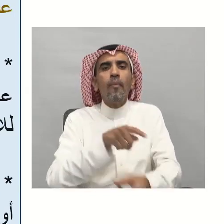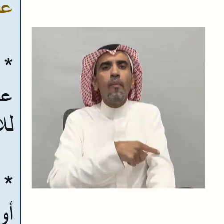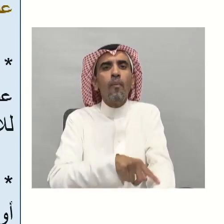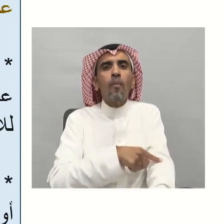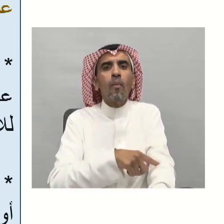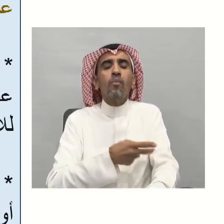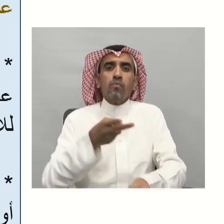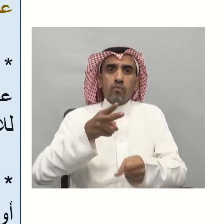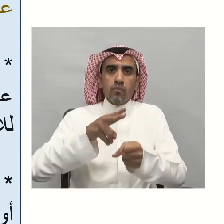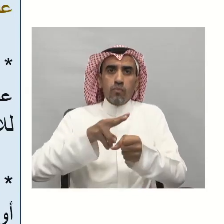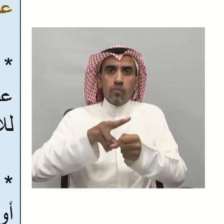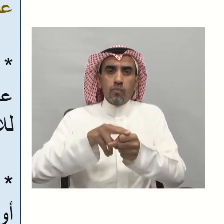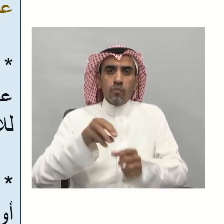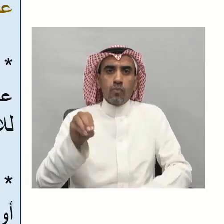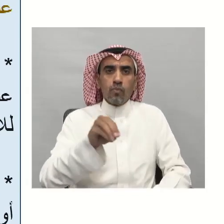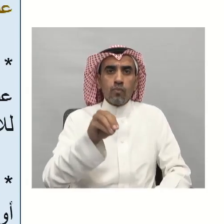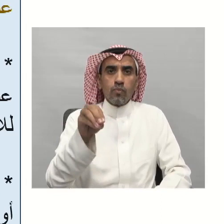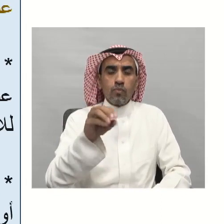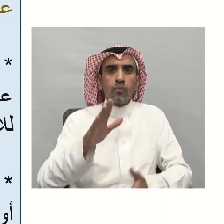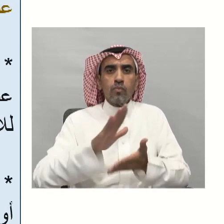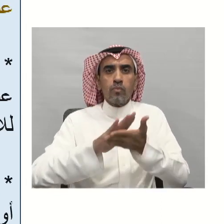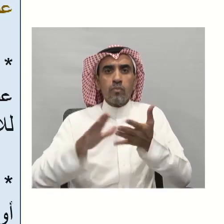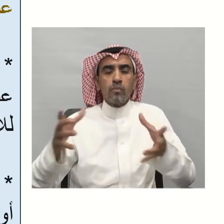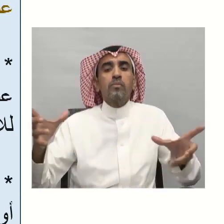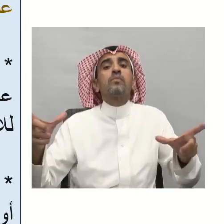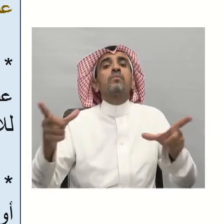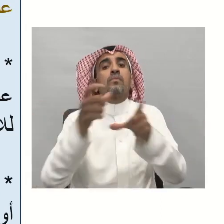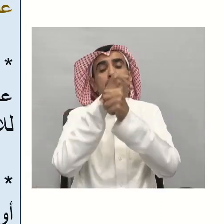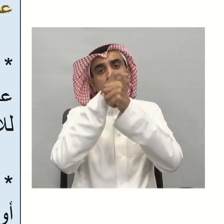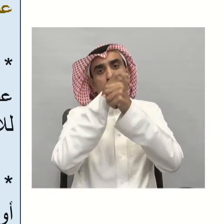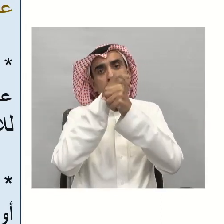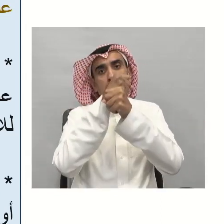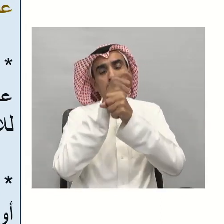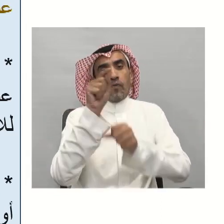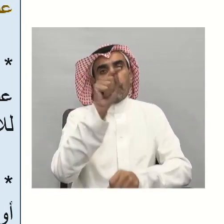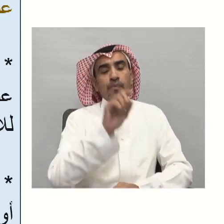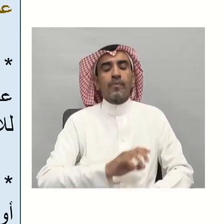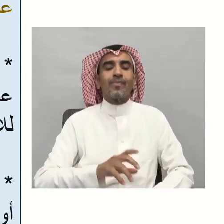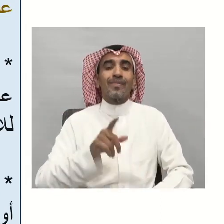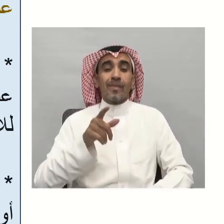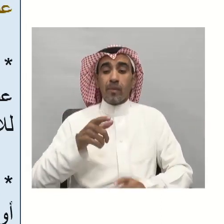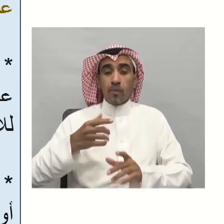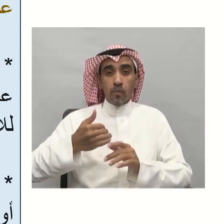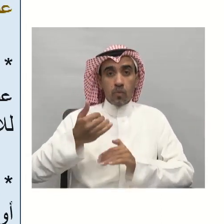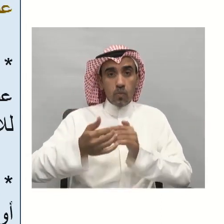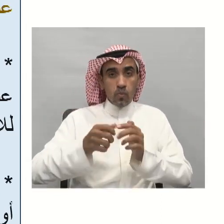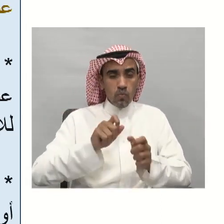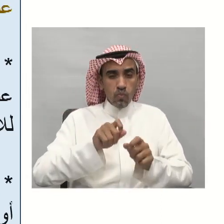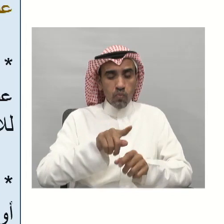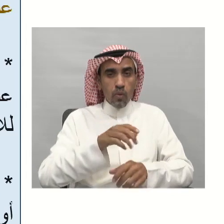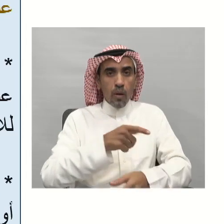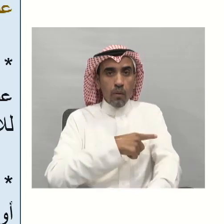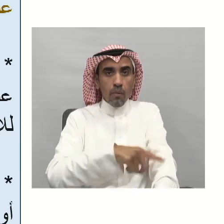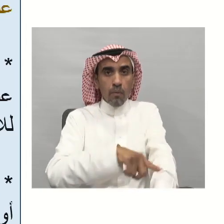ونتيجة أيضا لتحرك اللوامس للإمساك بالفريسة. فنتيجة لمرور سيالات الشبكة